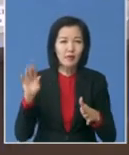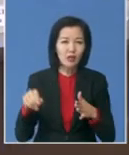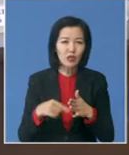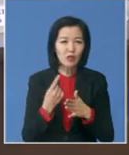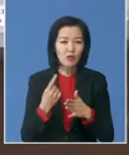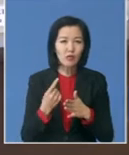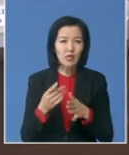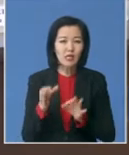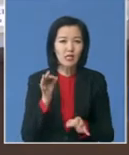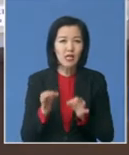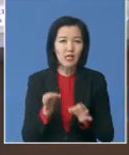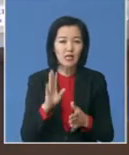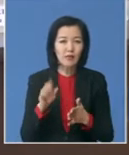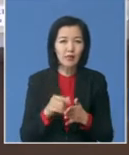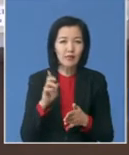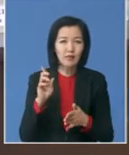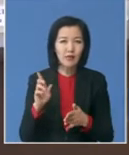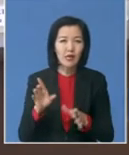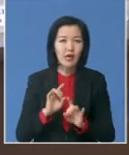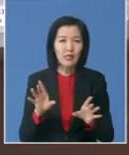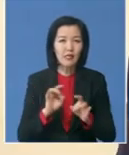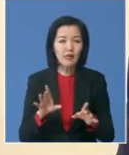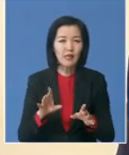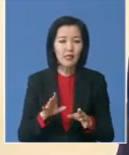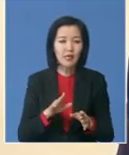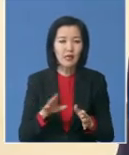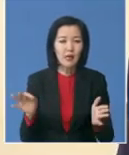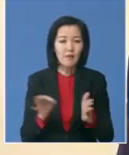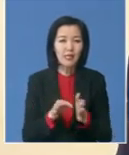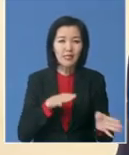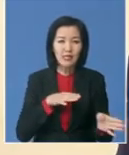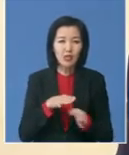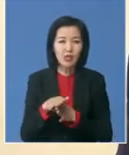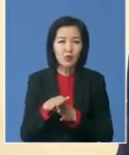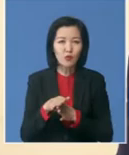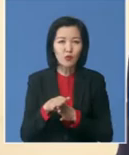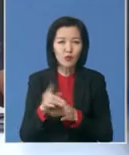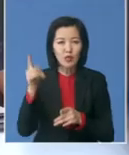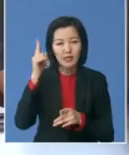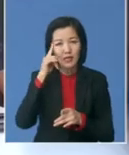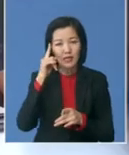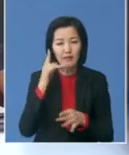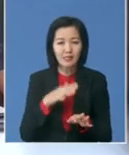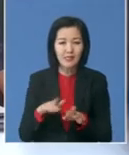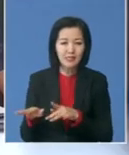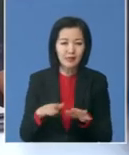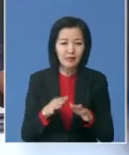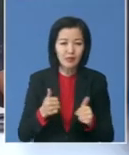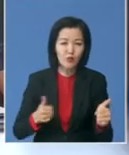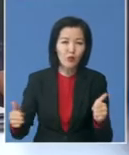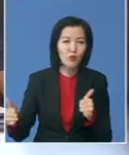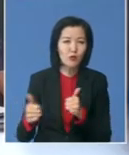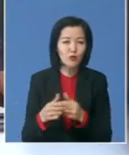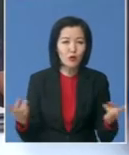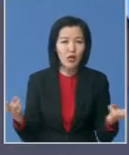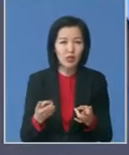талқылады. Бастысы президент атап көрсеткенде, мақсатқа жету үшін санамыз ісімізден озып жүруі, яғни одан бұрын жаңғырып отыруы